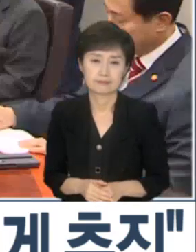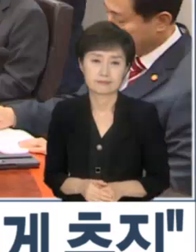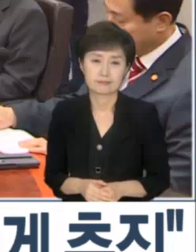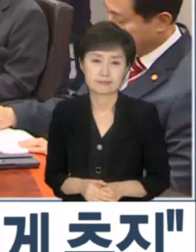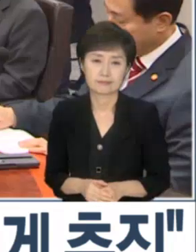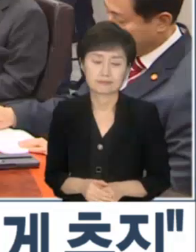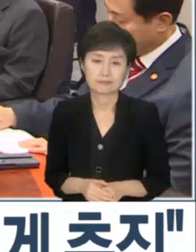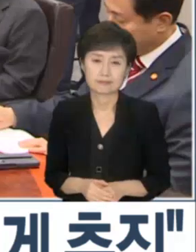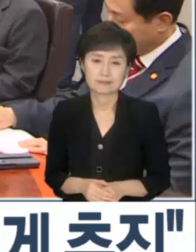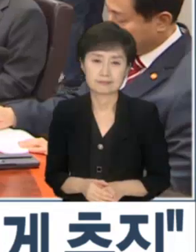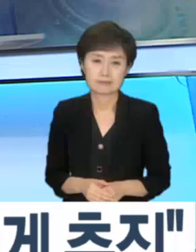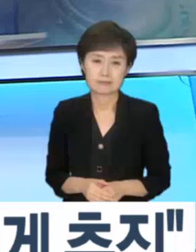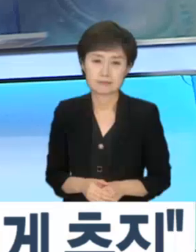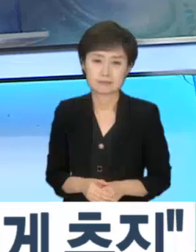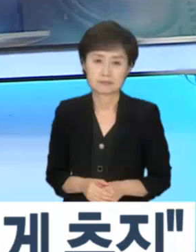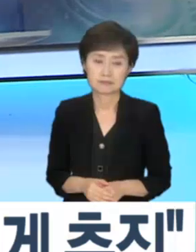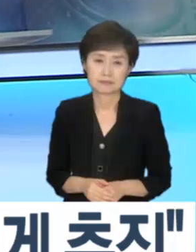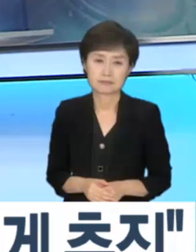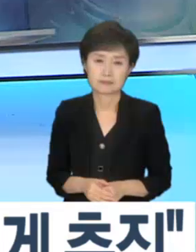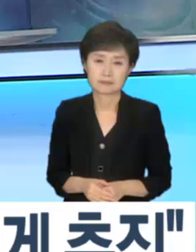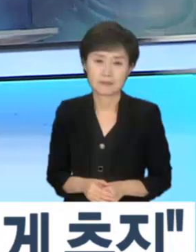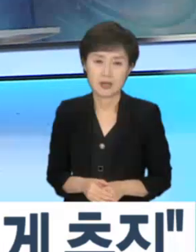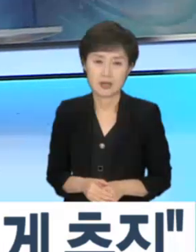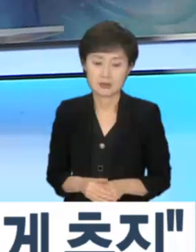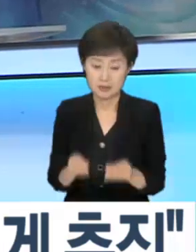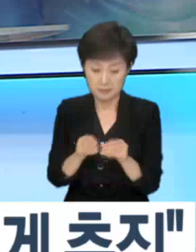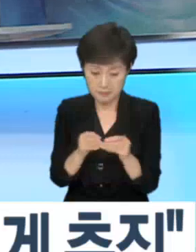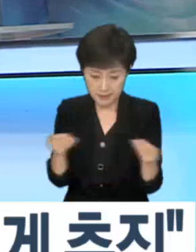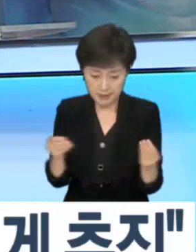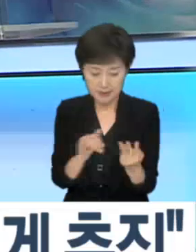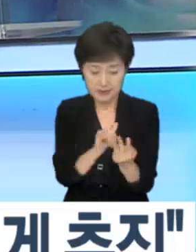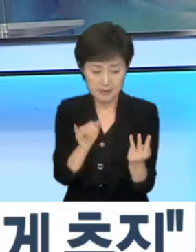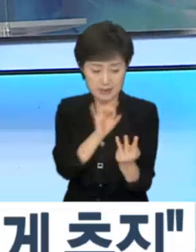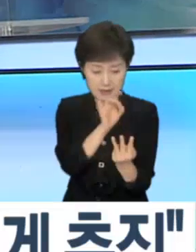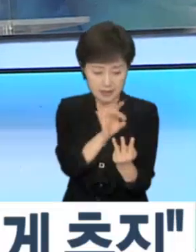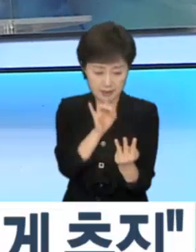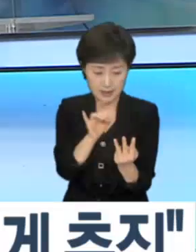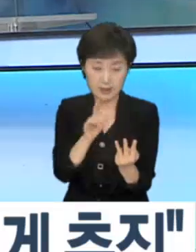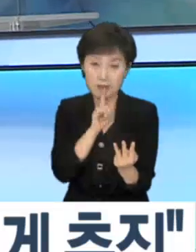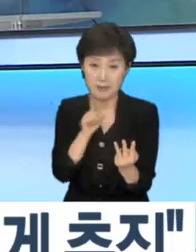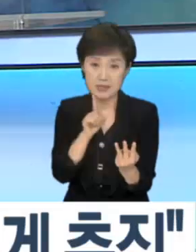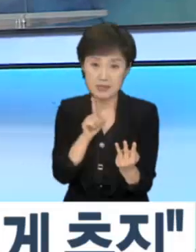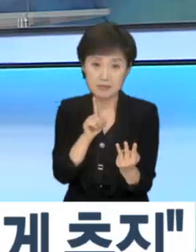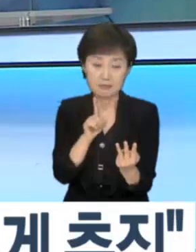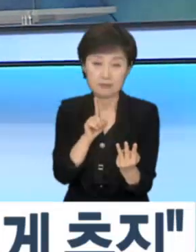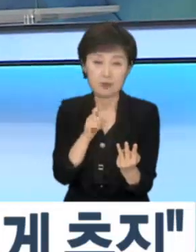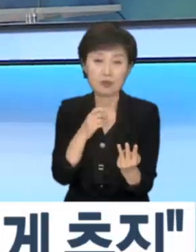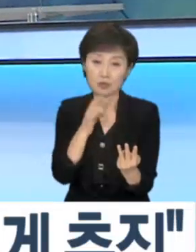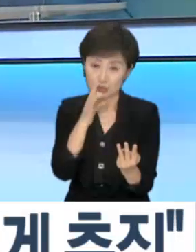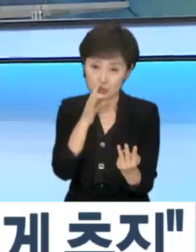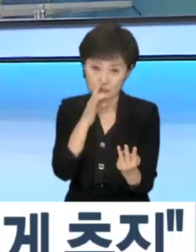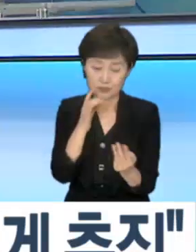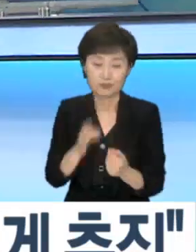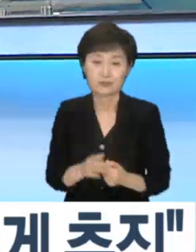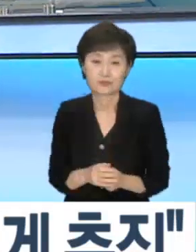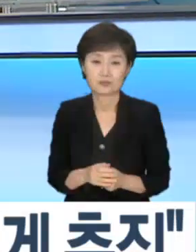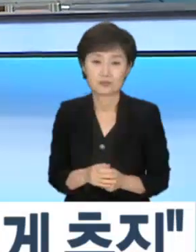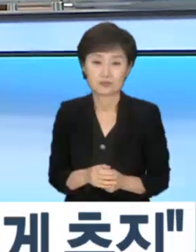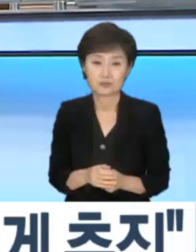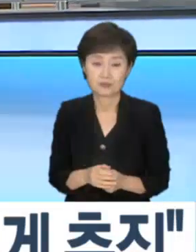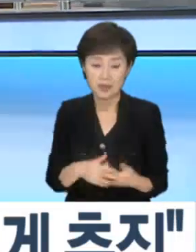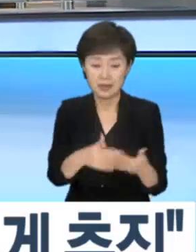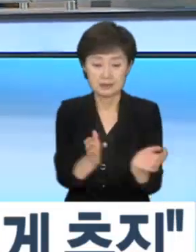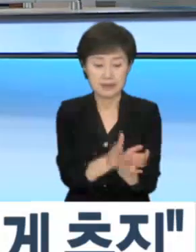이렇게 총평을 여쭤봤고 또 세부적으로 인물들에 대한 평가 하는 아무래도